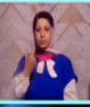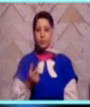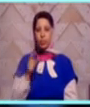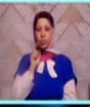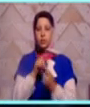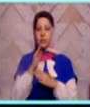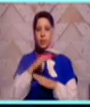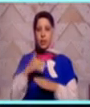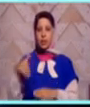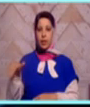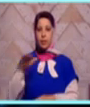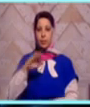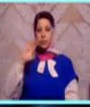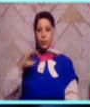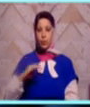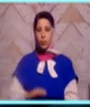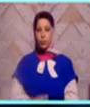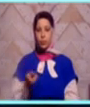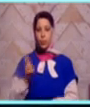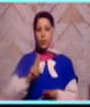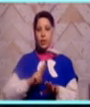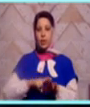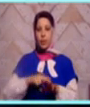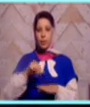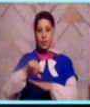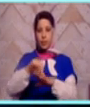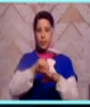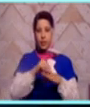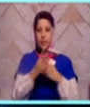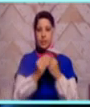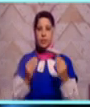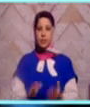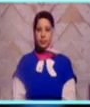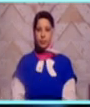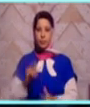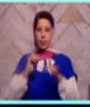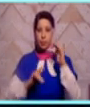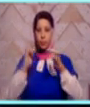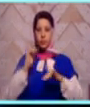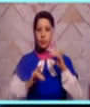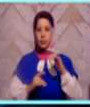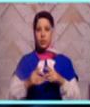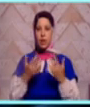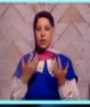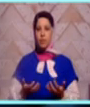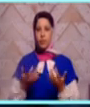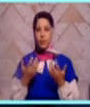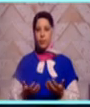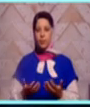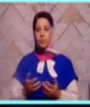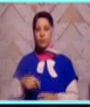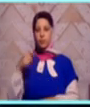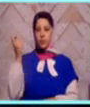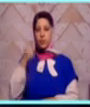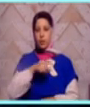في المناطق الجنوبيه او المناطق الحدوديه، بيبدا ياثر علينا بسقوط امطار، ويمكن هي امطار خفيفه وممكن تكون رعديه